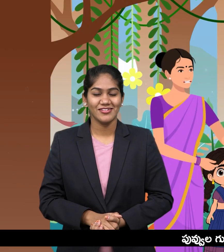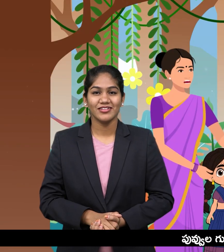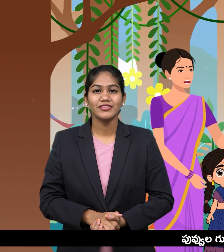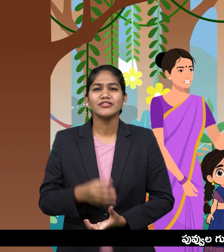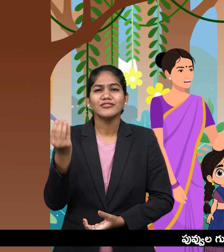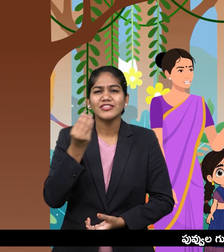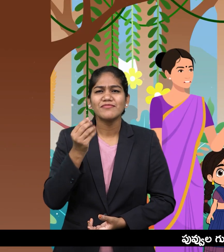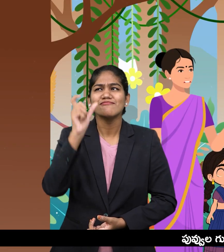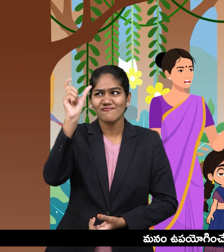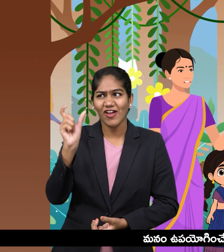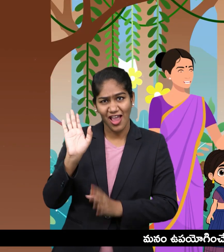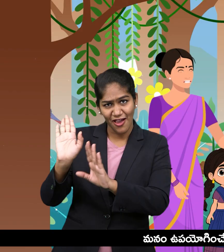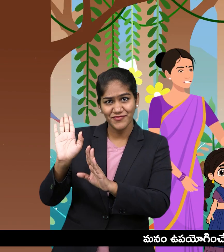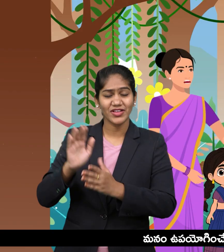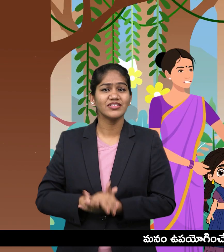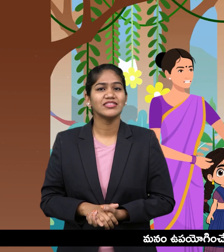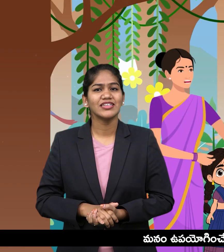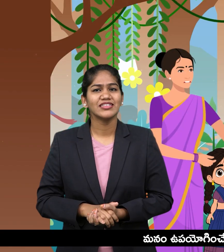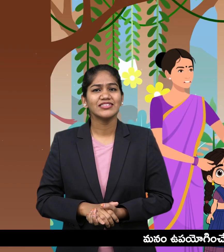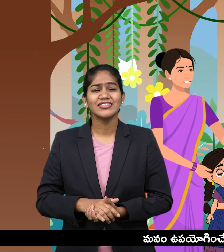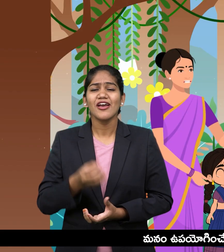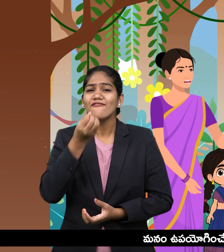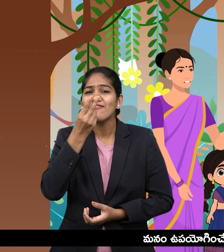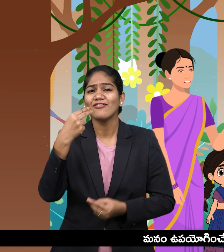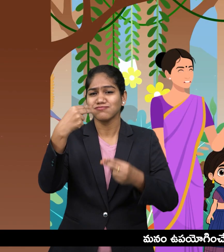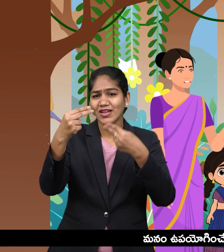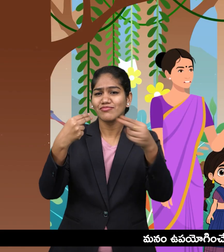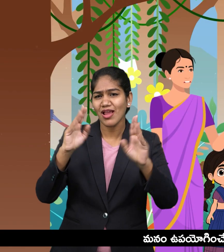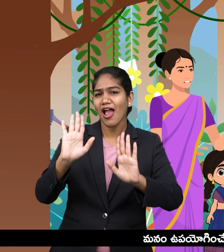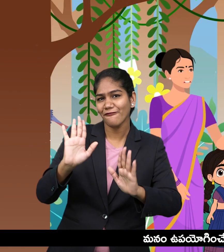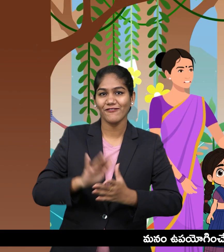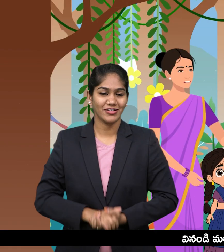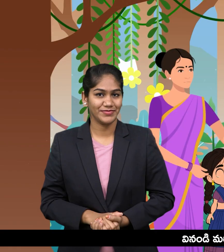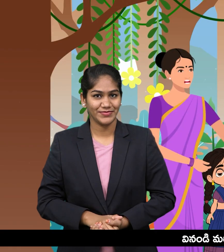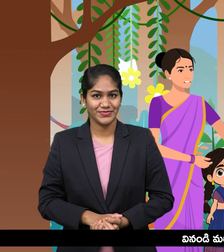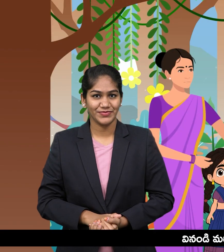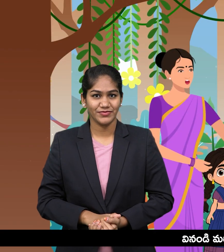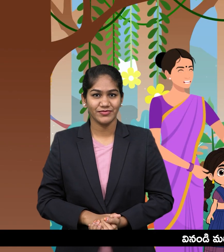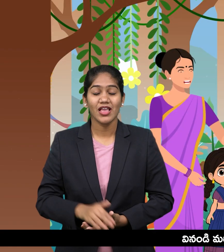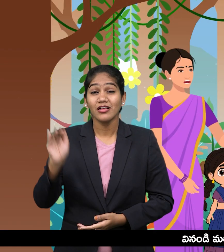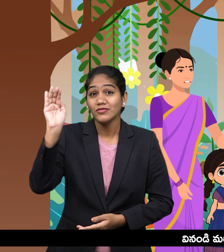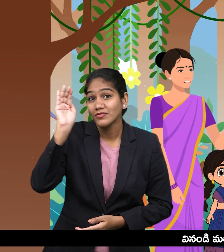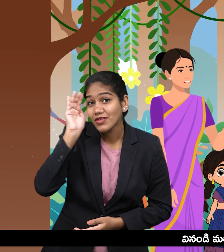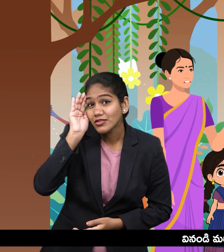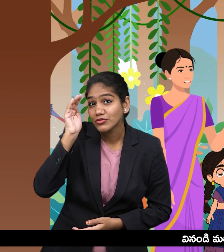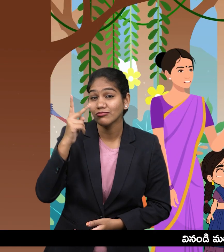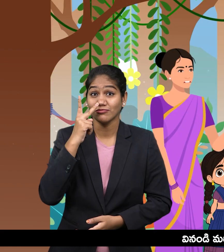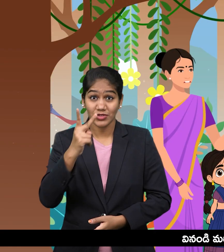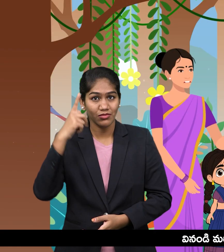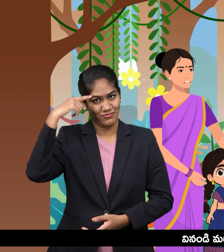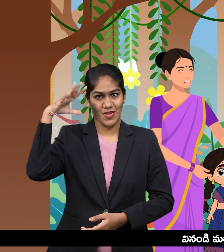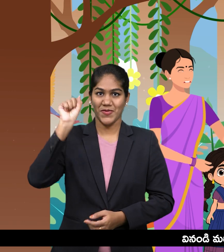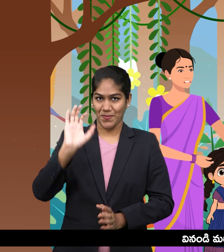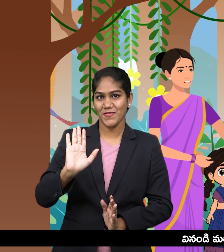పువ్వుల గురించి మాట్లాడేటప్పుడు మనం ఉపయోగించే కొన్ని పదాలు ఇక్కడ ఉన్నాయి. వినండి మరియు గుర్తుంచుకోండి.